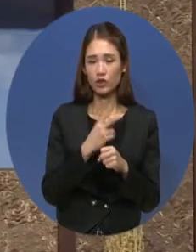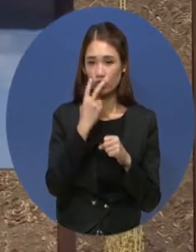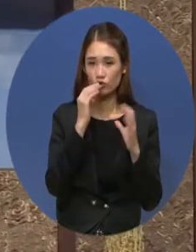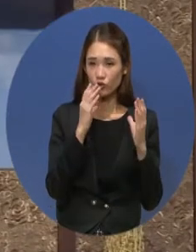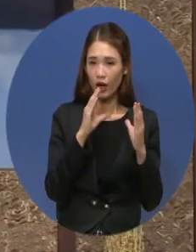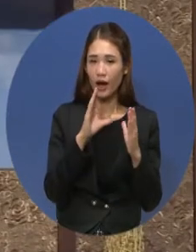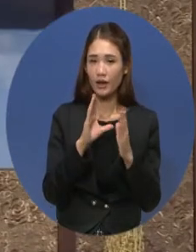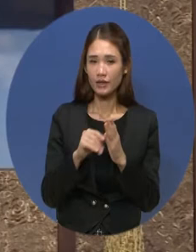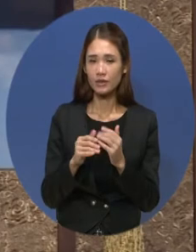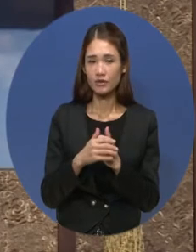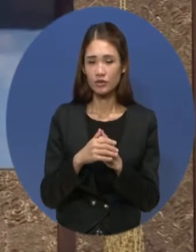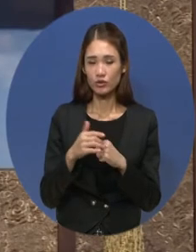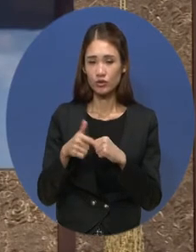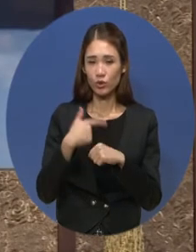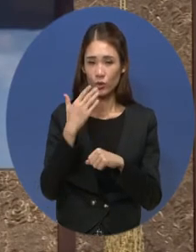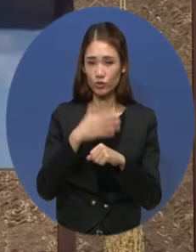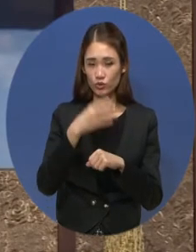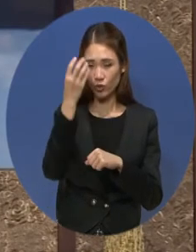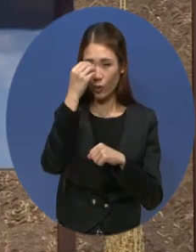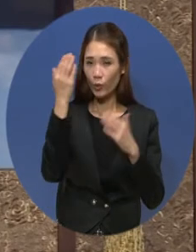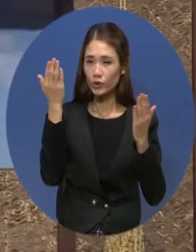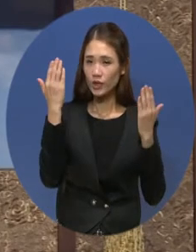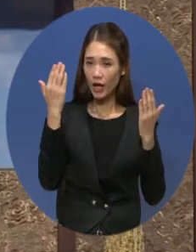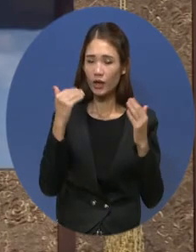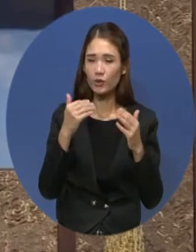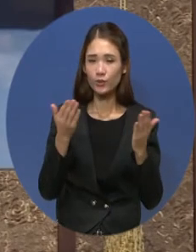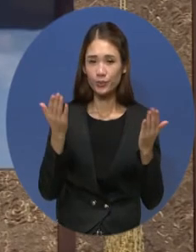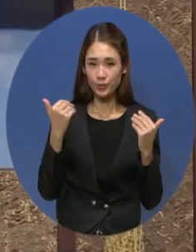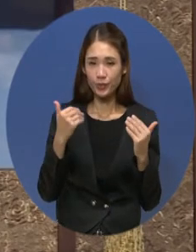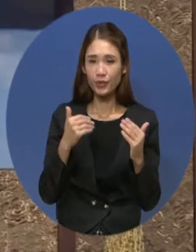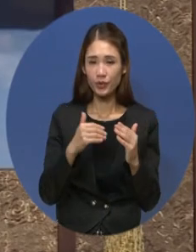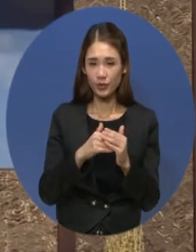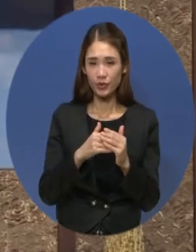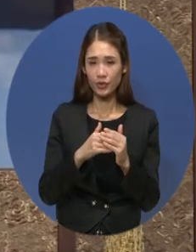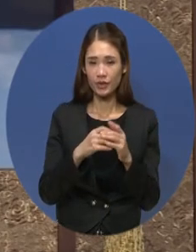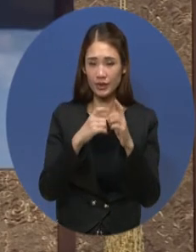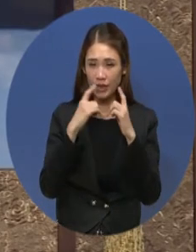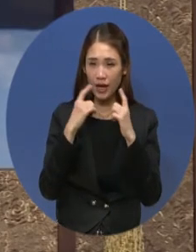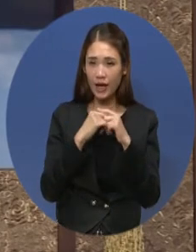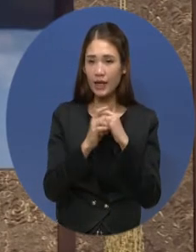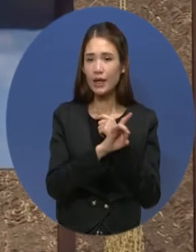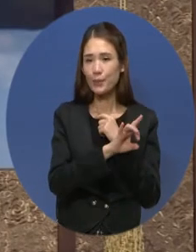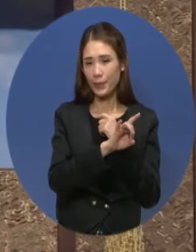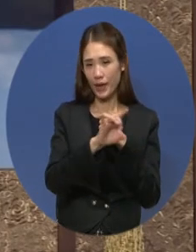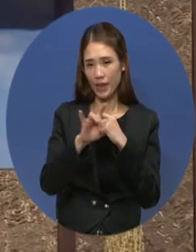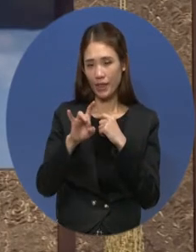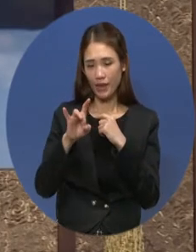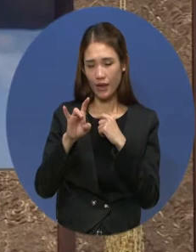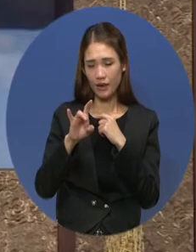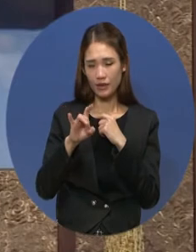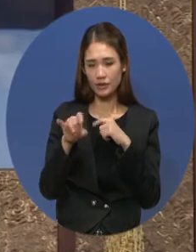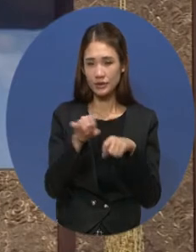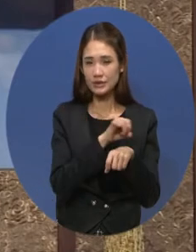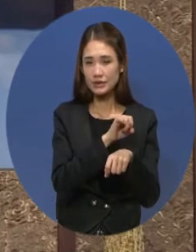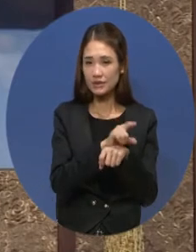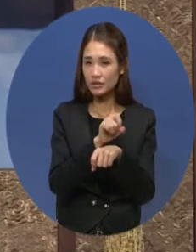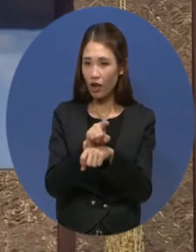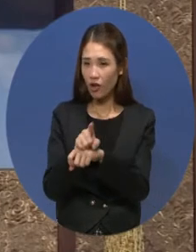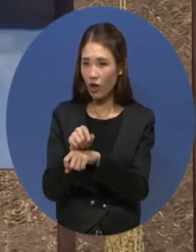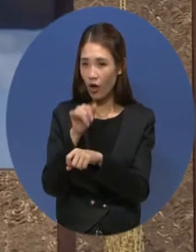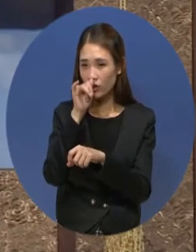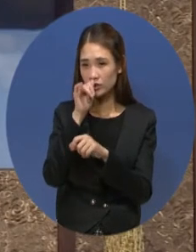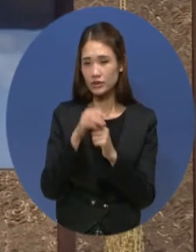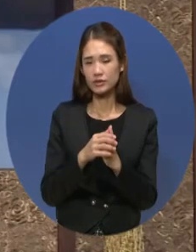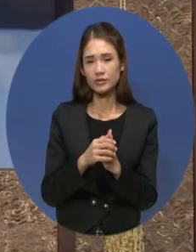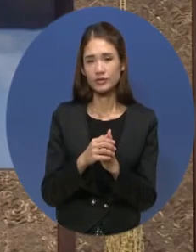유아기때 하고 초 중 고등학교를 거쳐 오면서 예 개인마다 고착화된 특성이 있어요